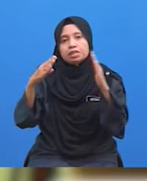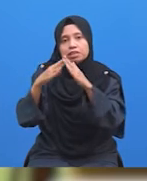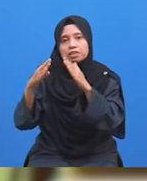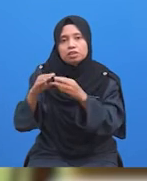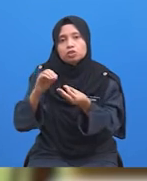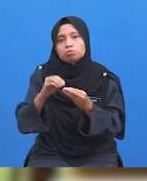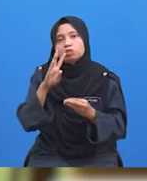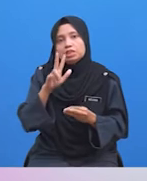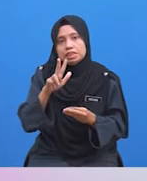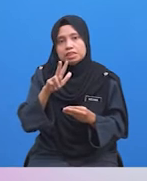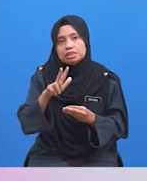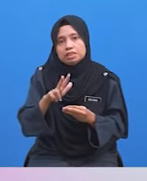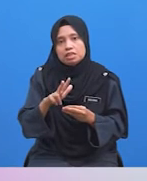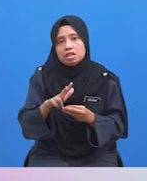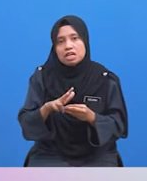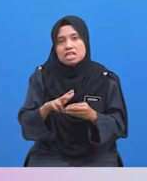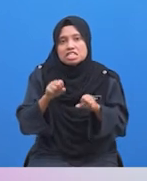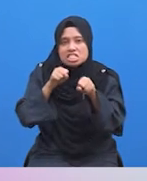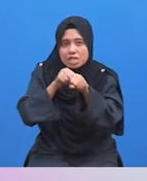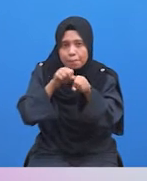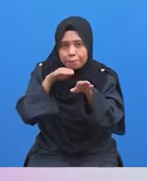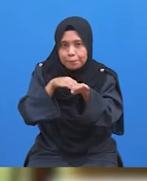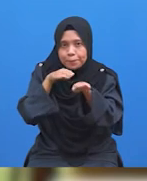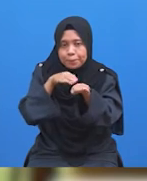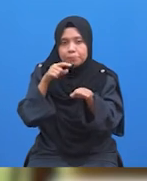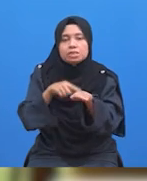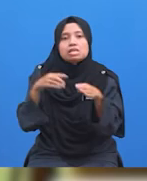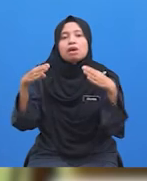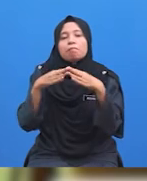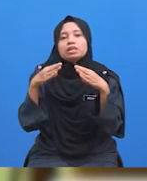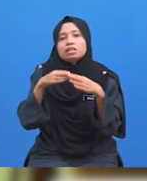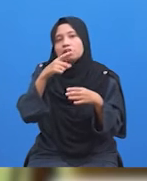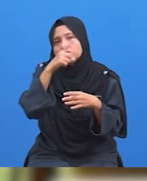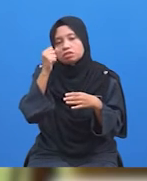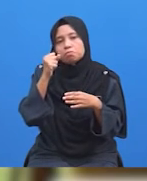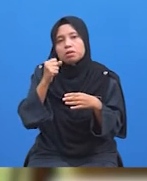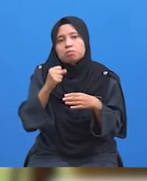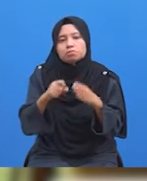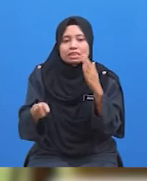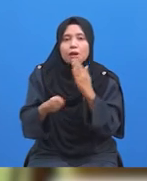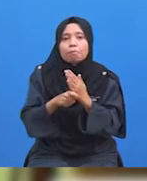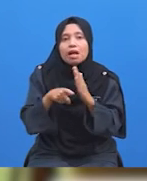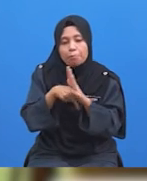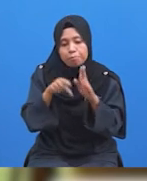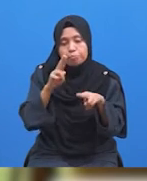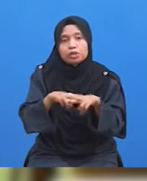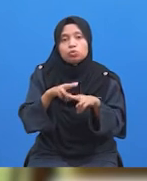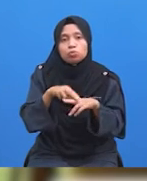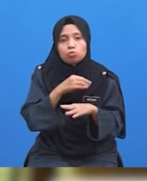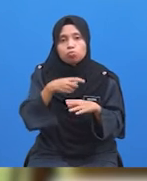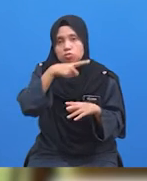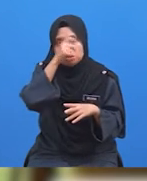ketiga berlaku kesesakan di Bandar keadaan ini Guvera ne pertambahan penduduk